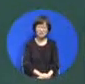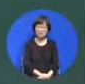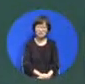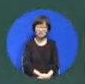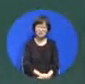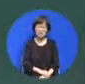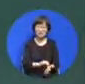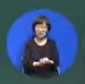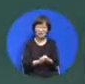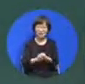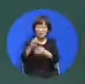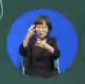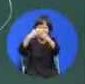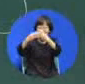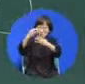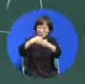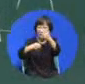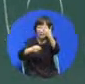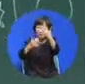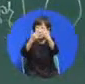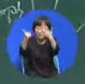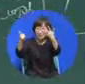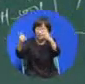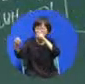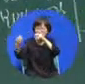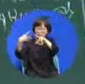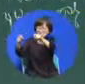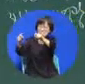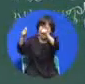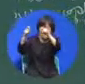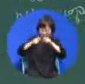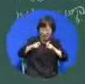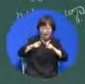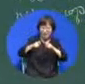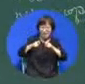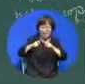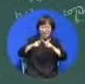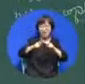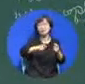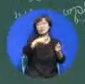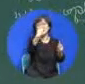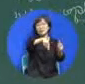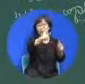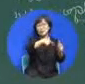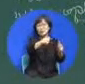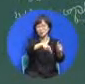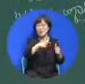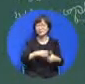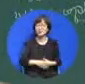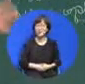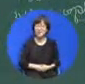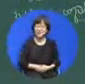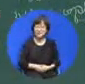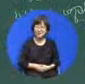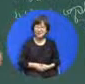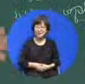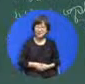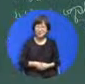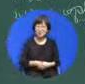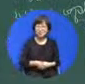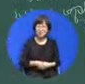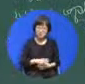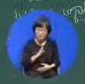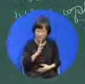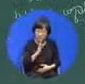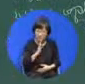렘드 일곱 명처럼 되는 겁니다. They will become like the seven remnants. 이렇게 가르쳐라. So teach them this way. 이렇게 되면 됩니다. That's it. 이게 사실이냐?